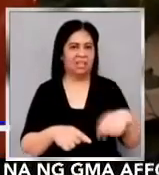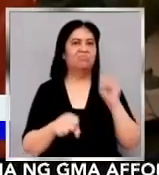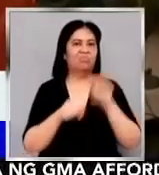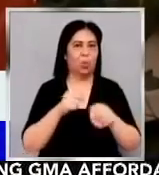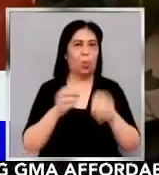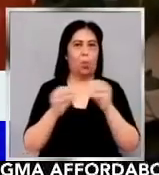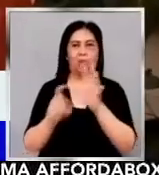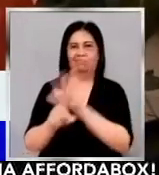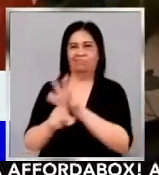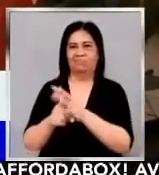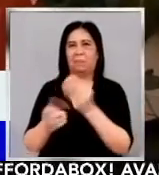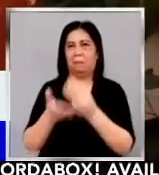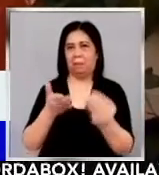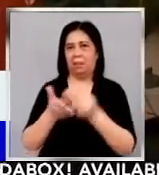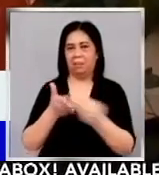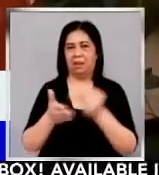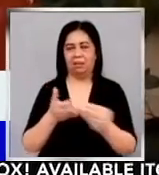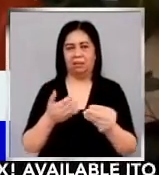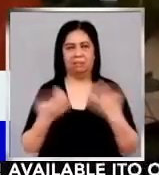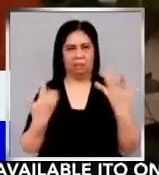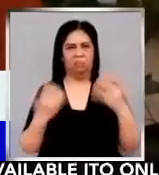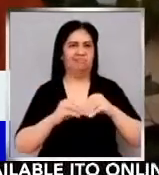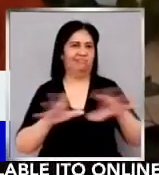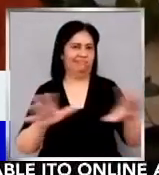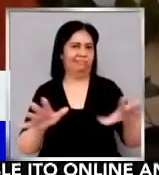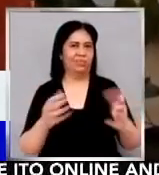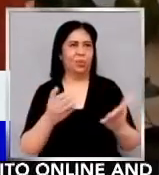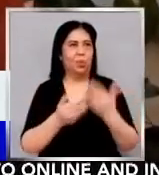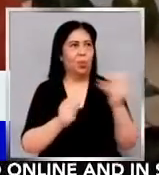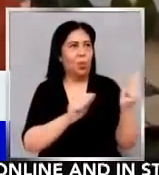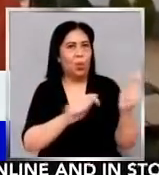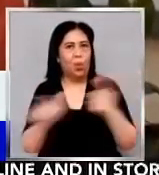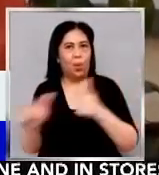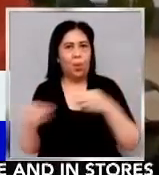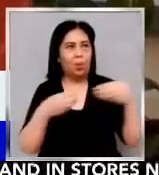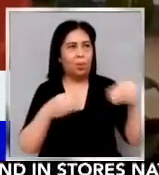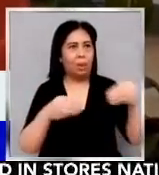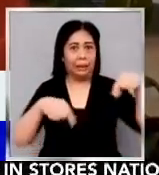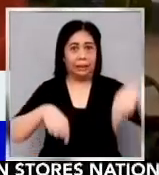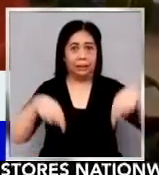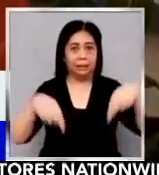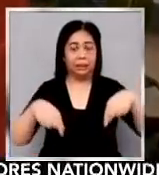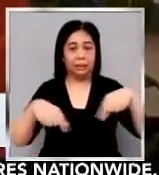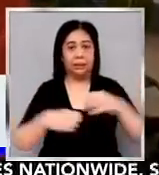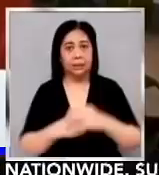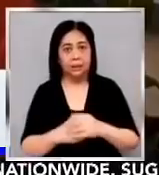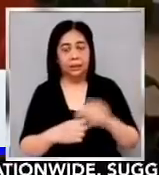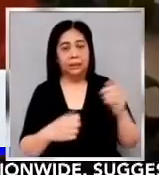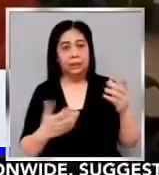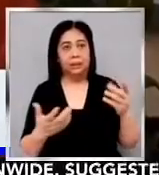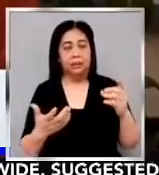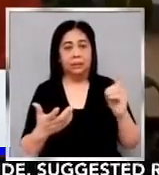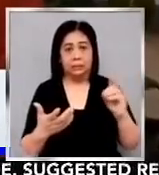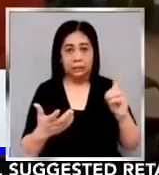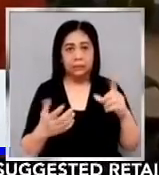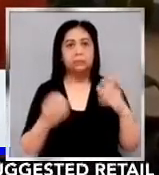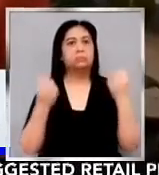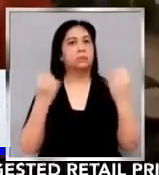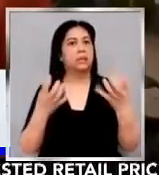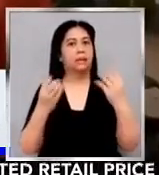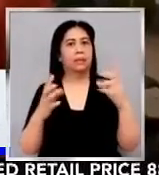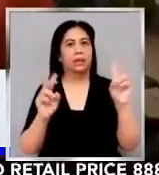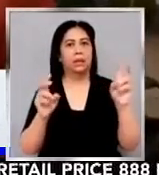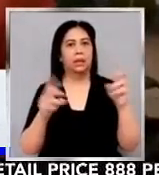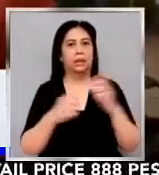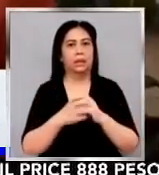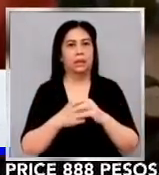talamak na kasi. Halos lahat ng markets dito sa ay marami ng mga smuggled or